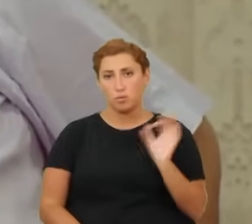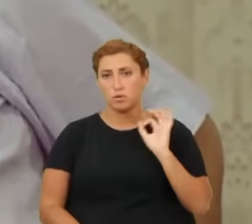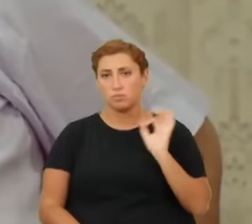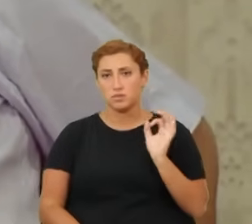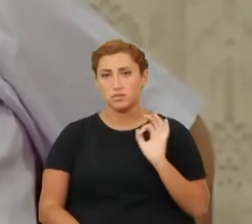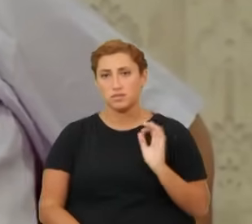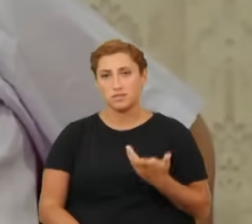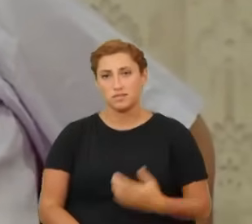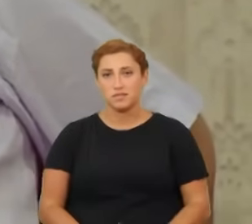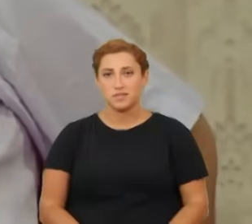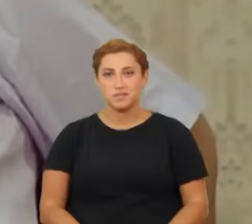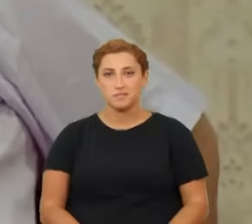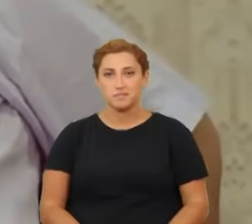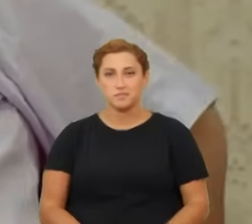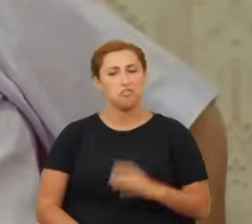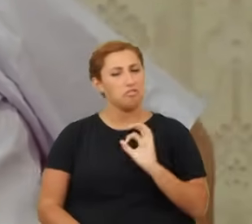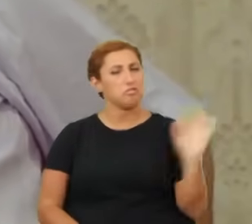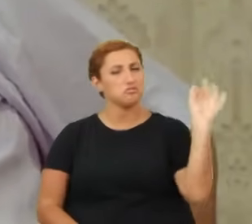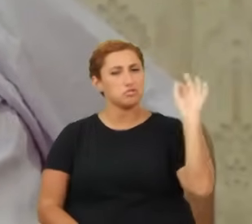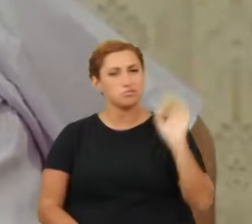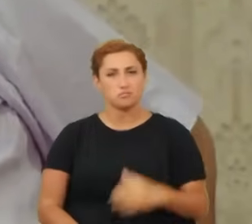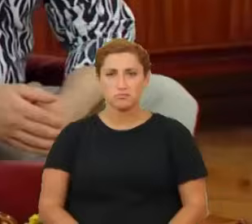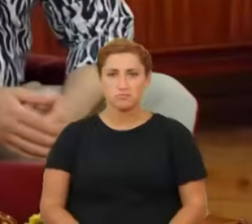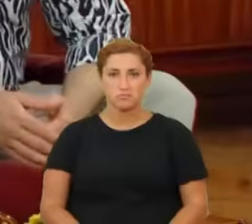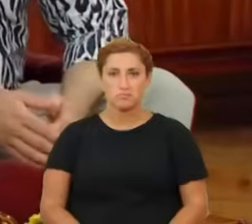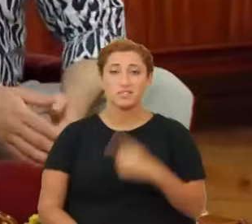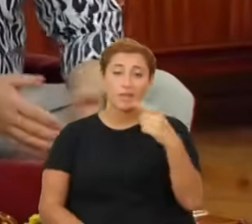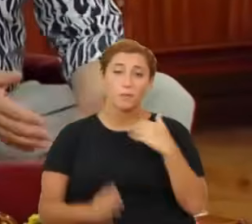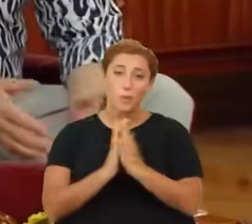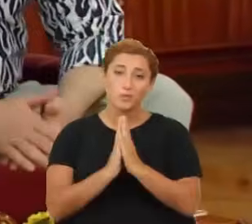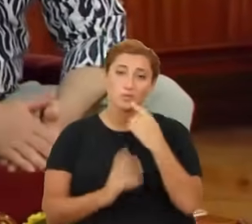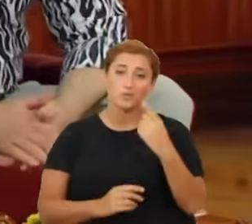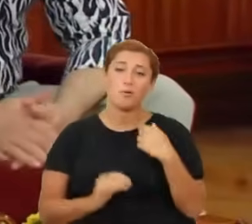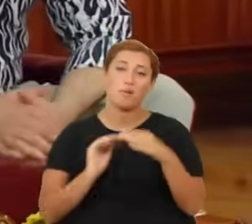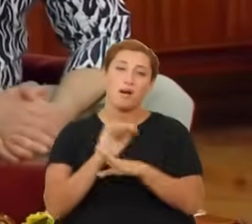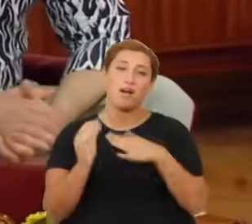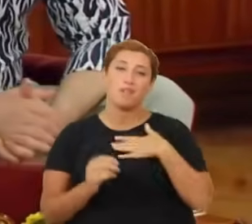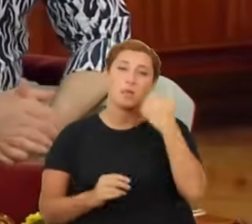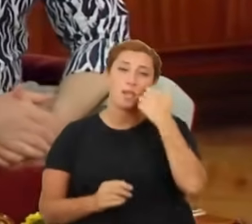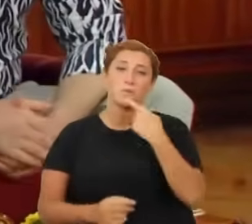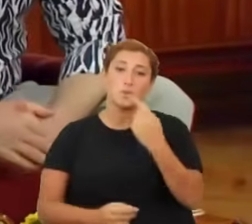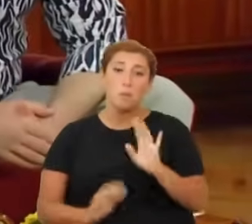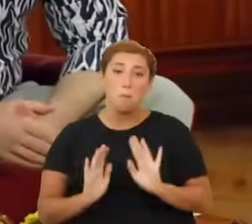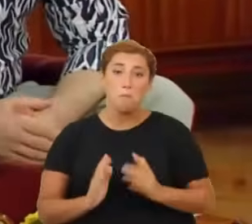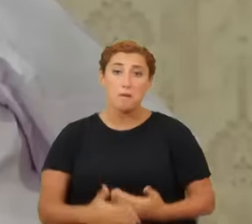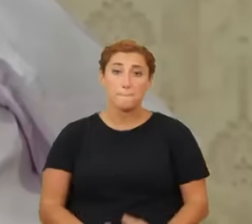Tabii. Bak. Hey. Senden de özür dilerim hayatım. Yalan söyledik